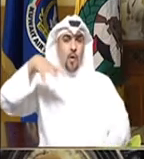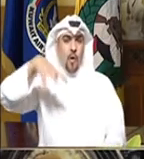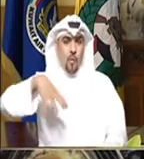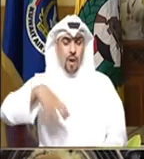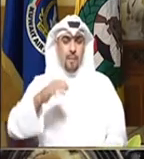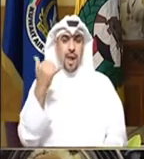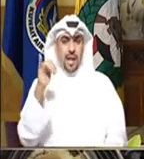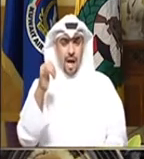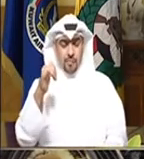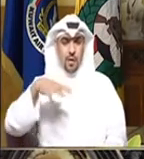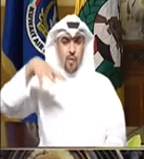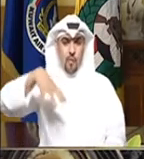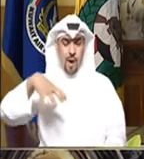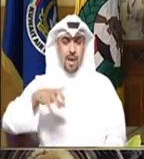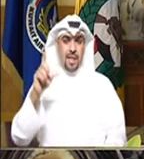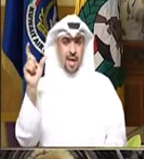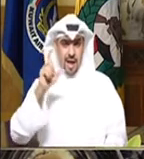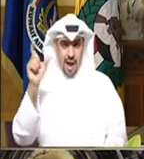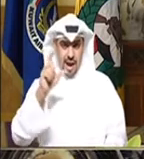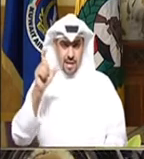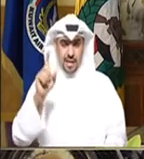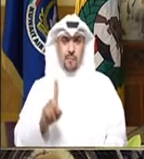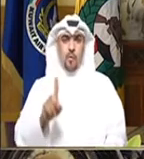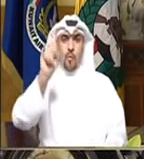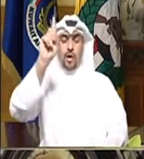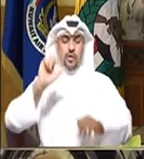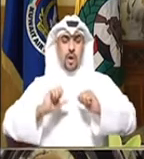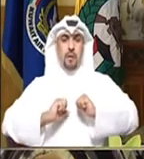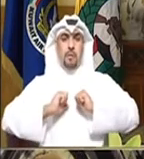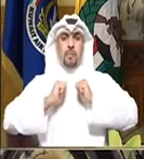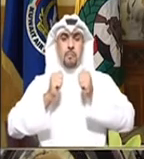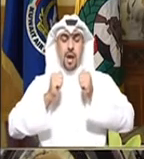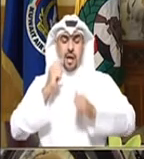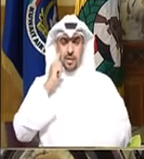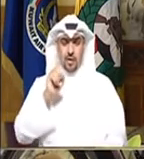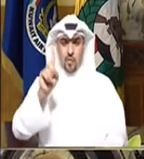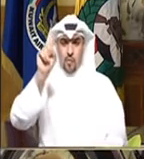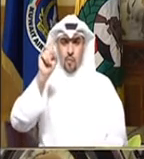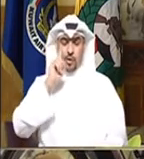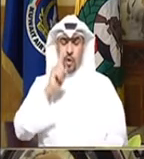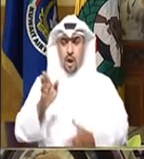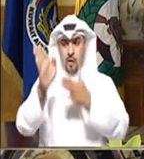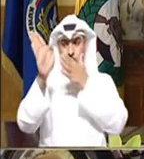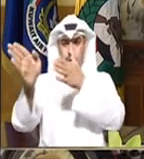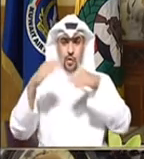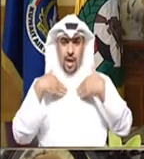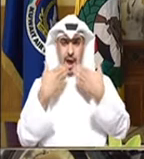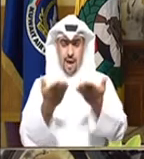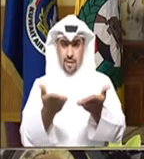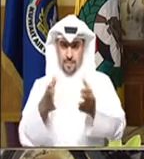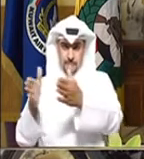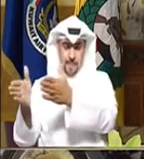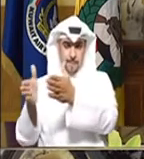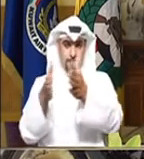العربية والإسلامية بالعزة والرفعة والسؤدد. أخواني